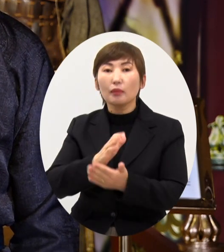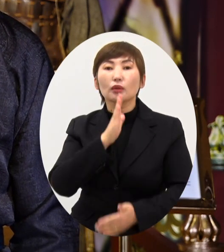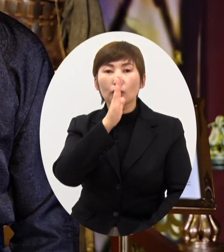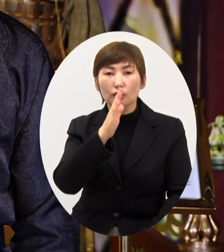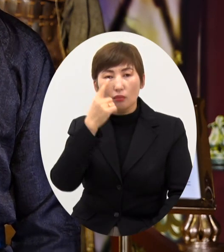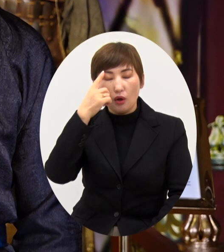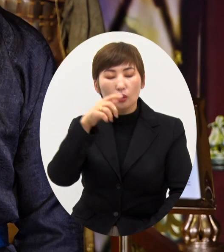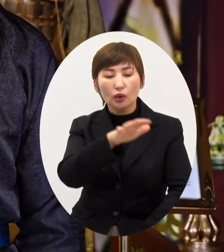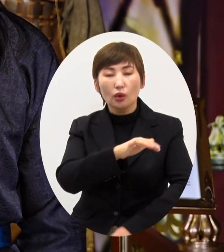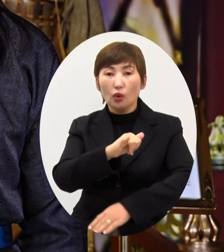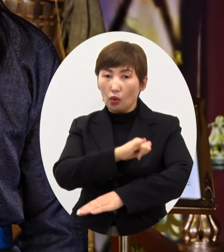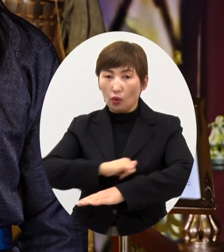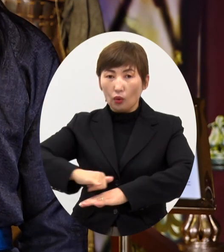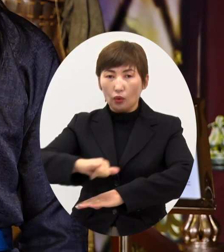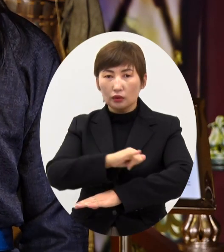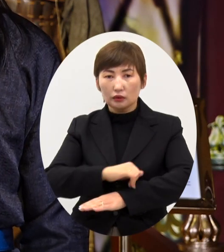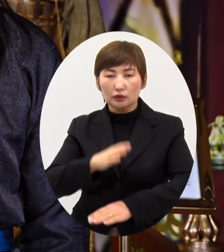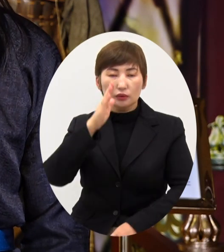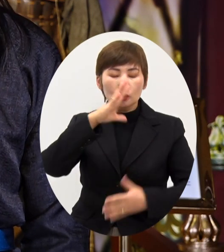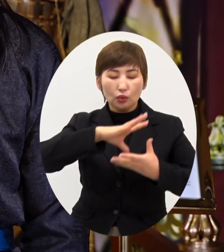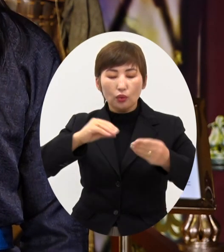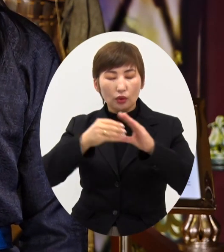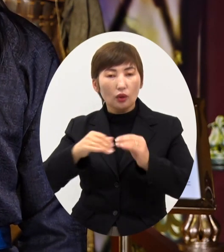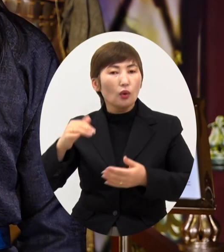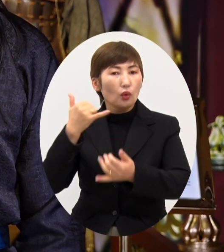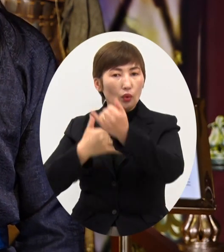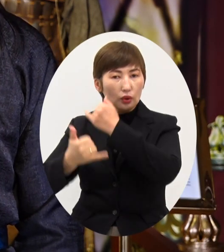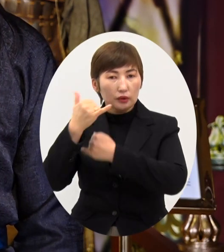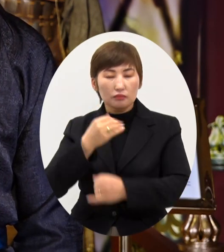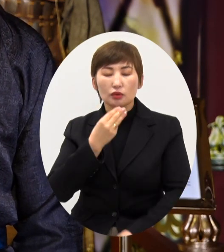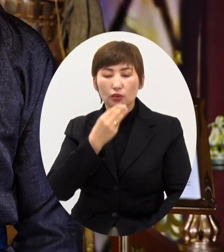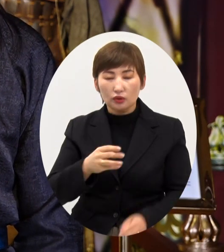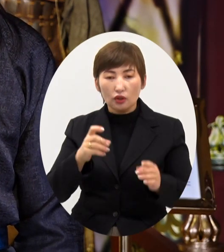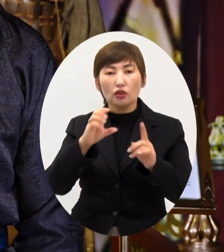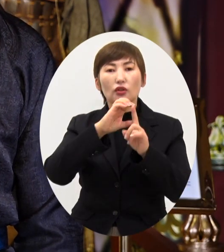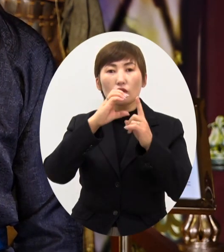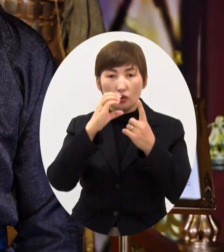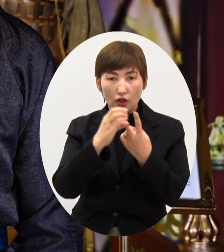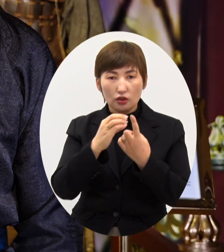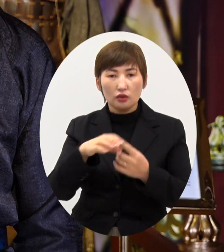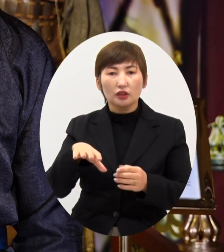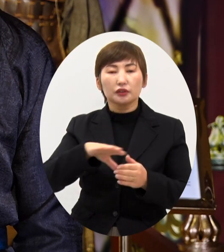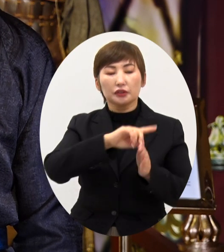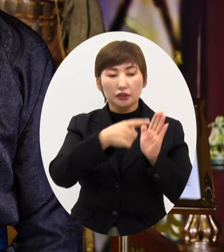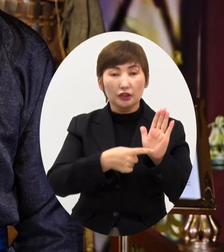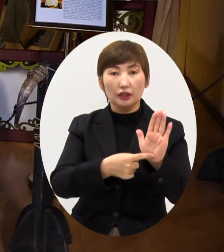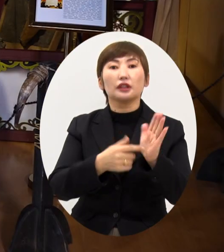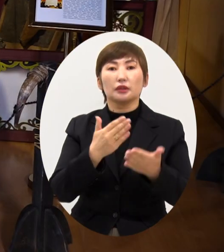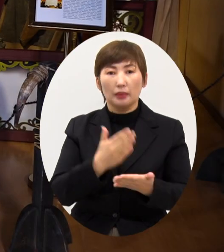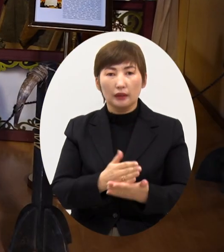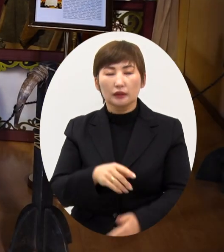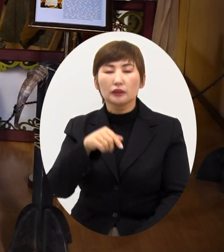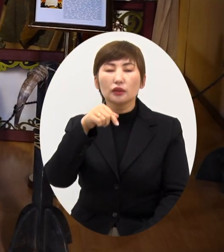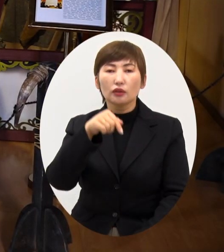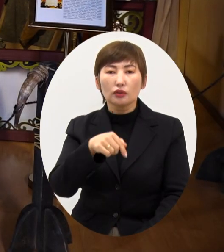Монголын ард түмний түүхэн уламжлал, хүсэл тэмүүлэл, эв нэгдэл, шударга ёс, цог хэмрийг илэрхийлдэг юм байна.